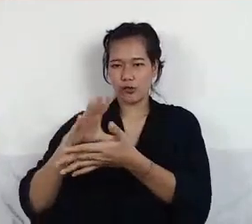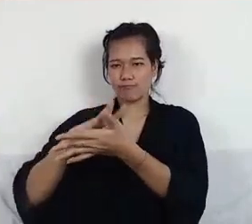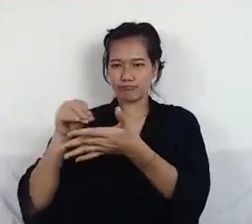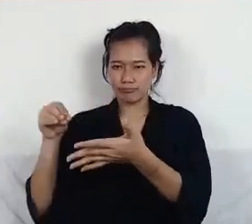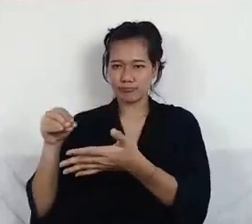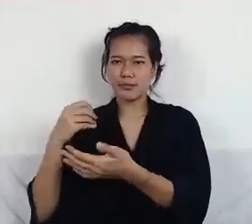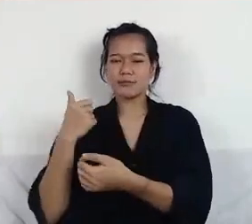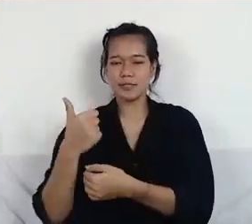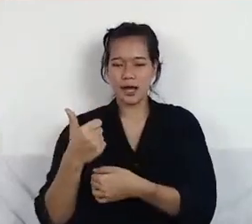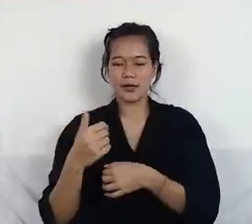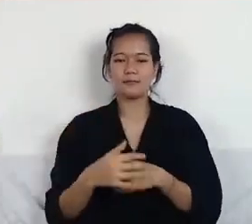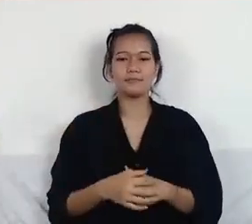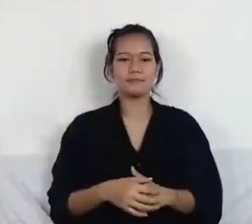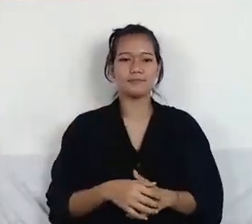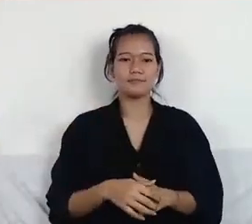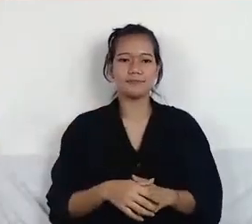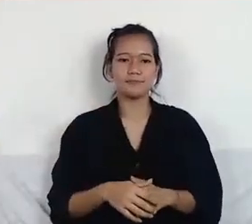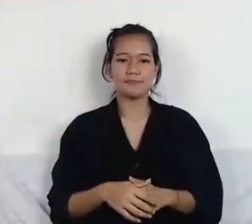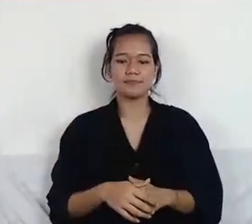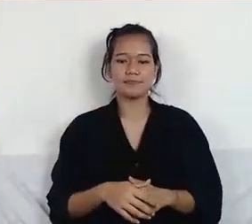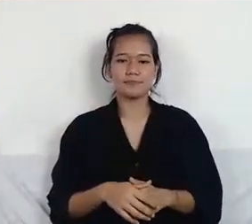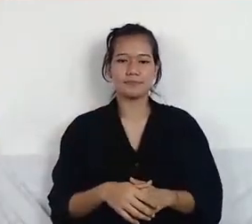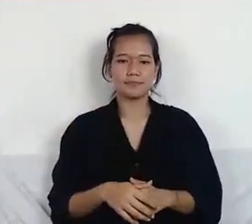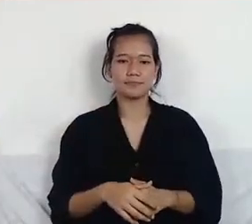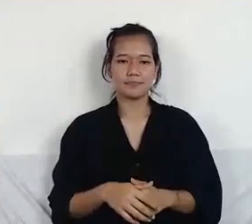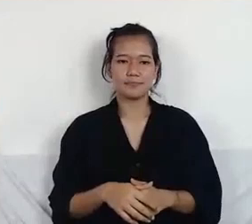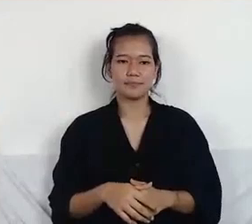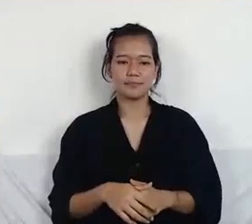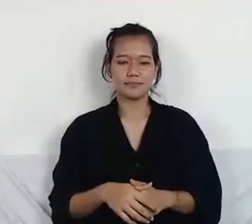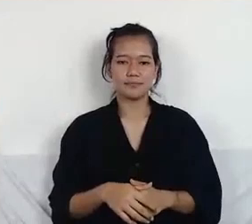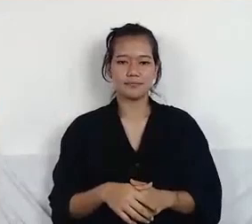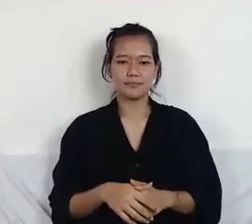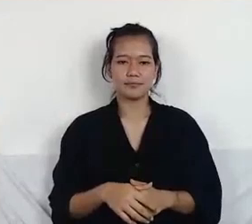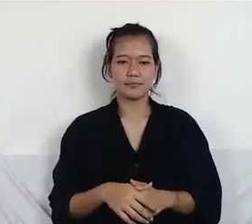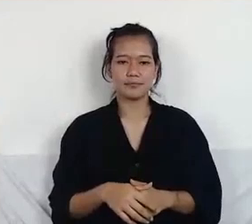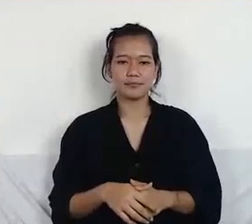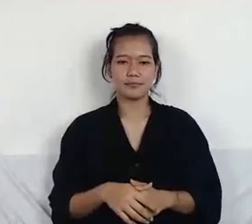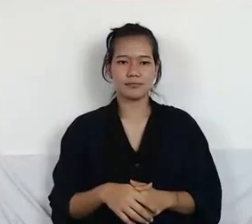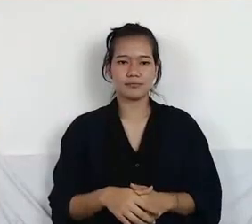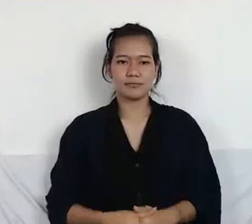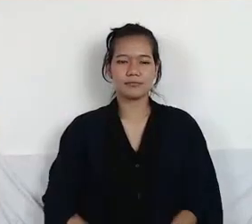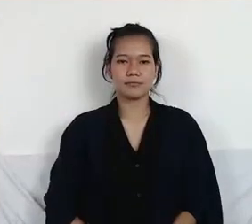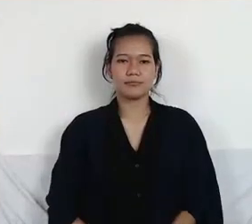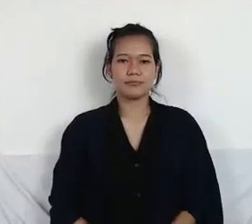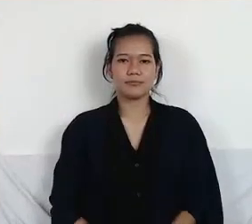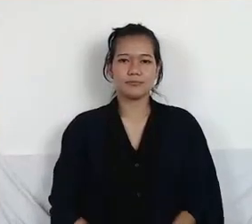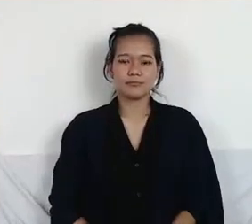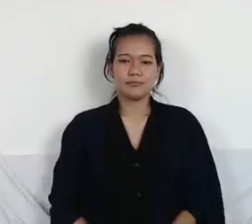handphone, laptop ataupun televisi saat menyanyikan persembahan.